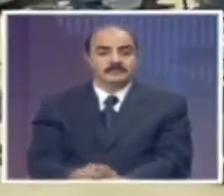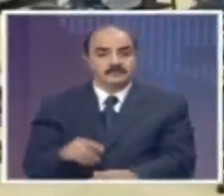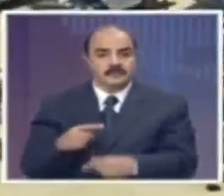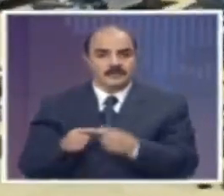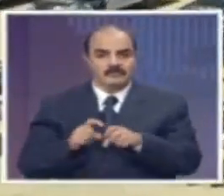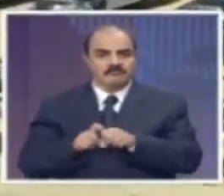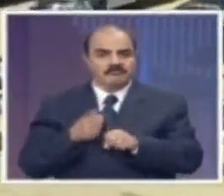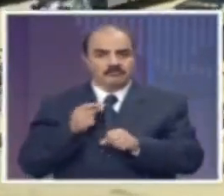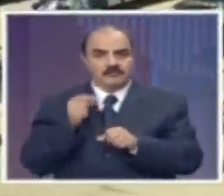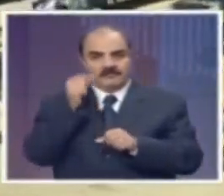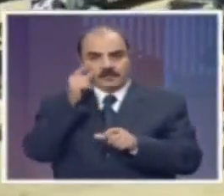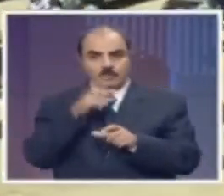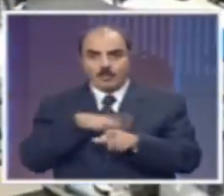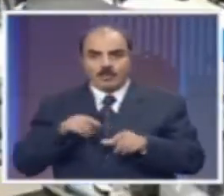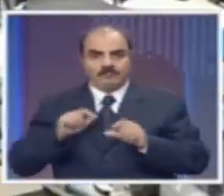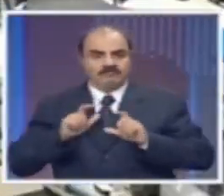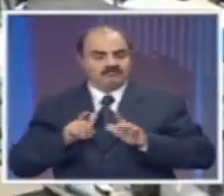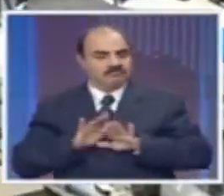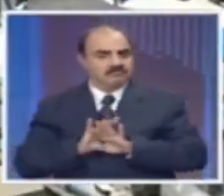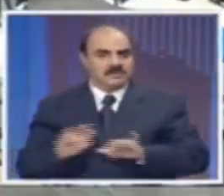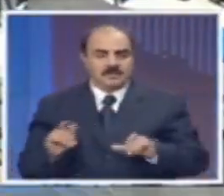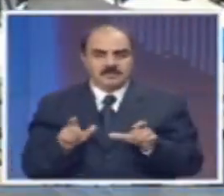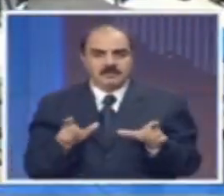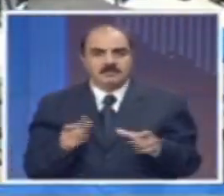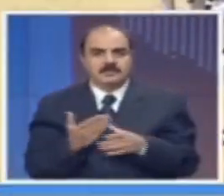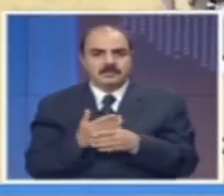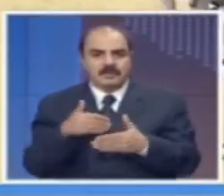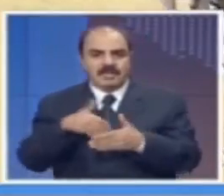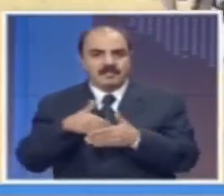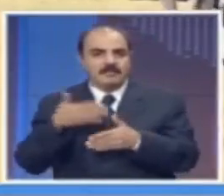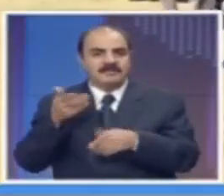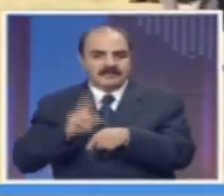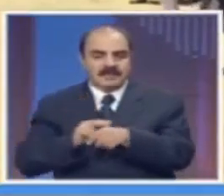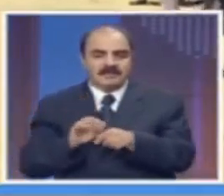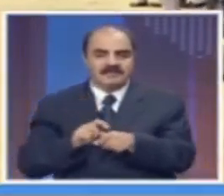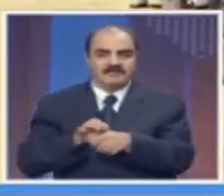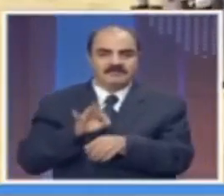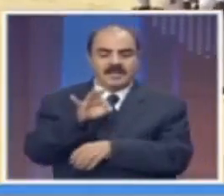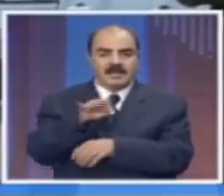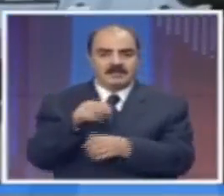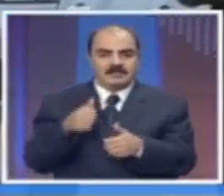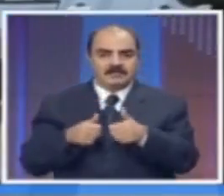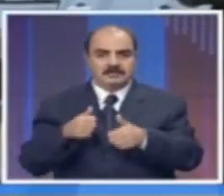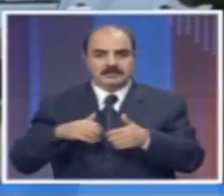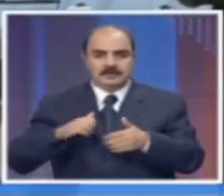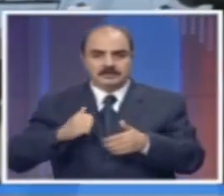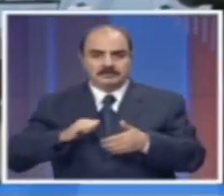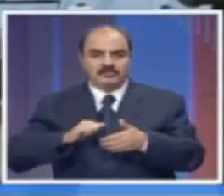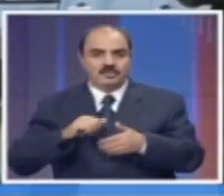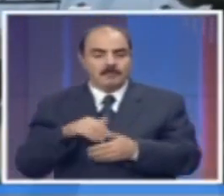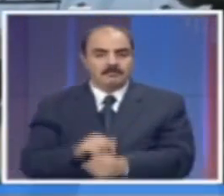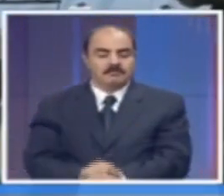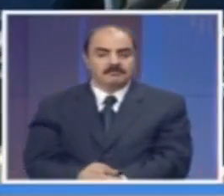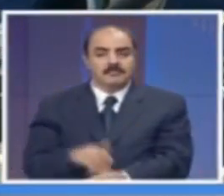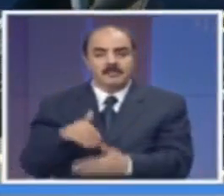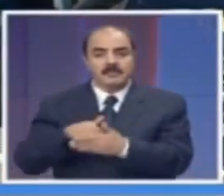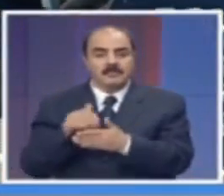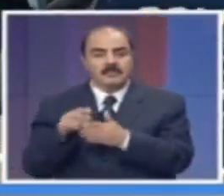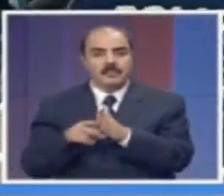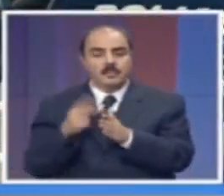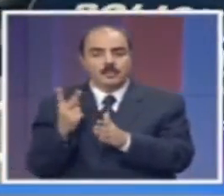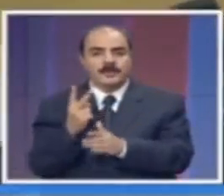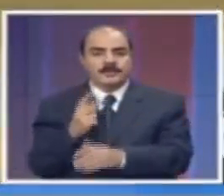استنفار أمني وجاهزية للقوات لتأمين جولة الإعادة في انتخابات مجلس الشيوخ والتي يتم التصويت فيها على